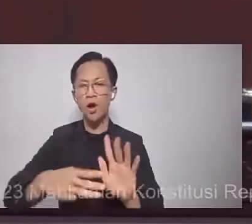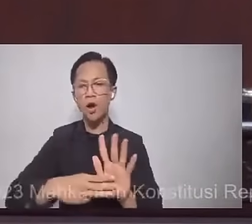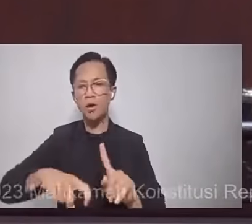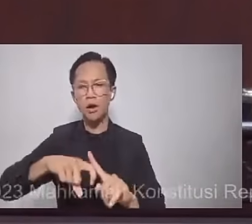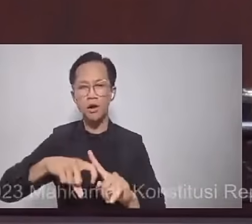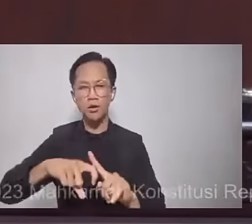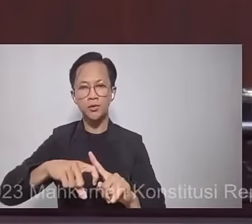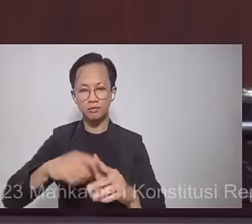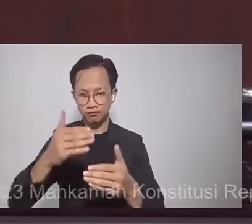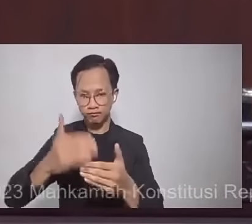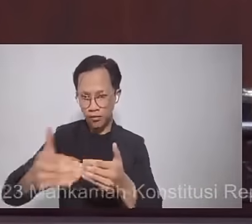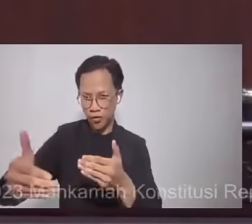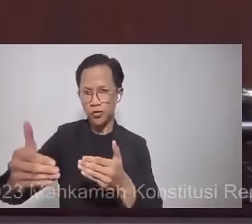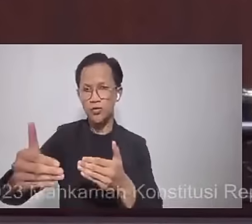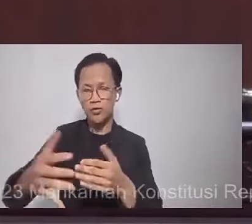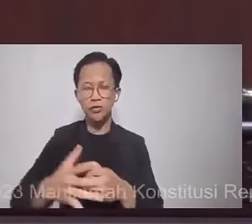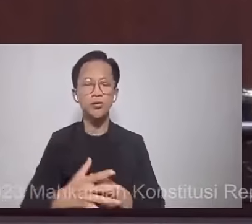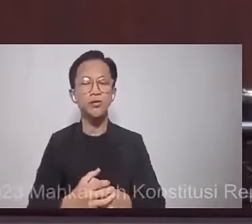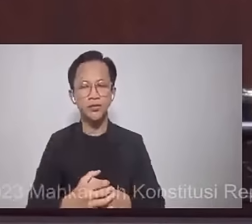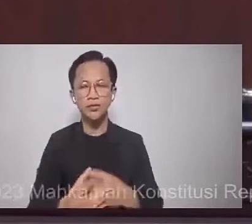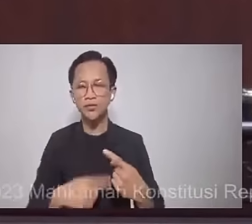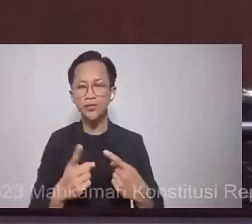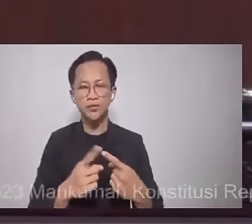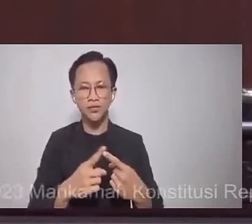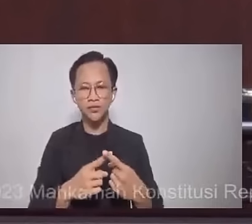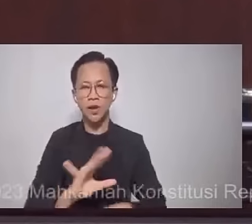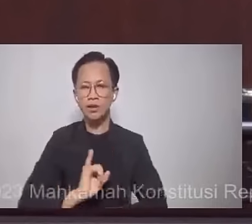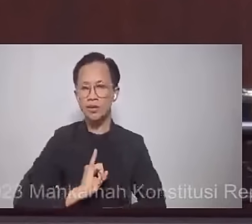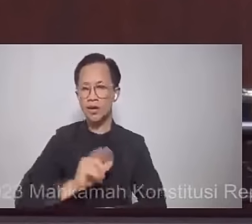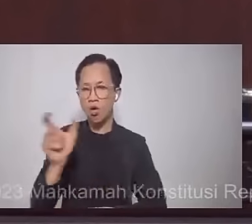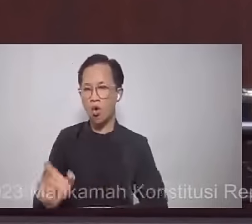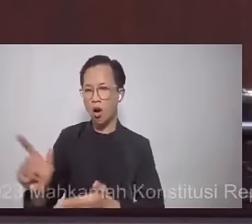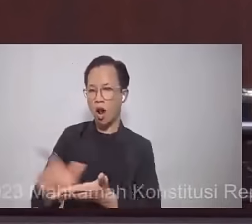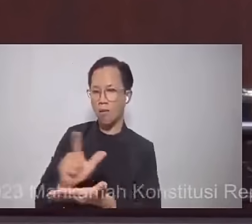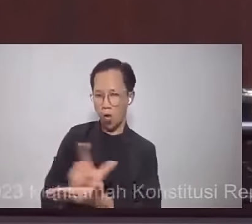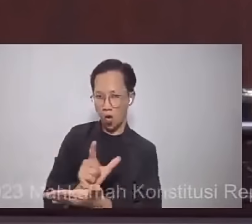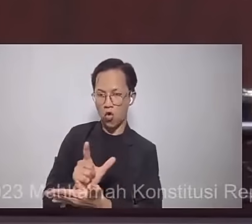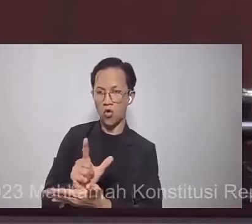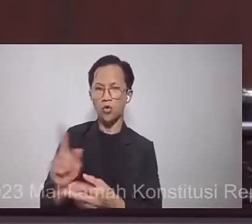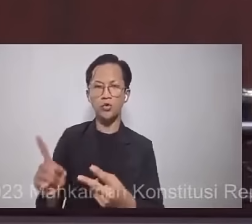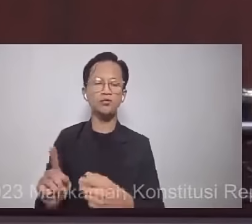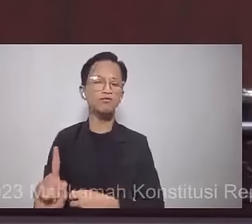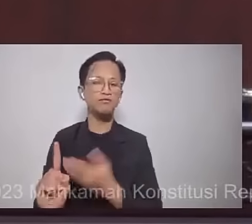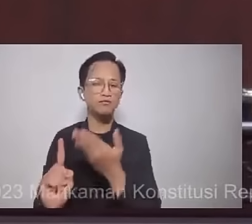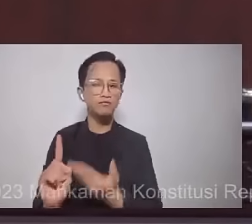dan seterusnya satu identitas pelapor satu Deni